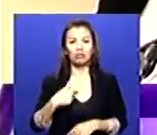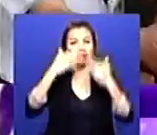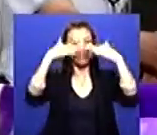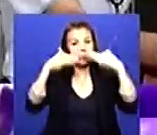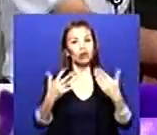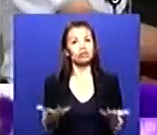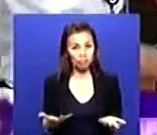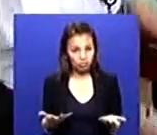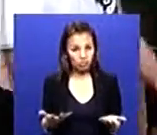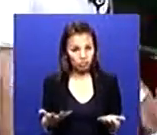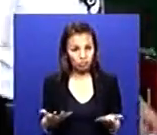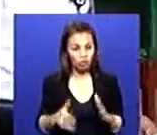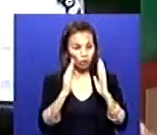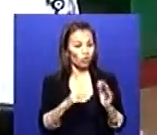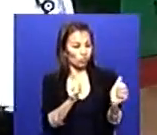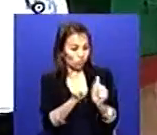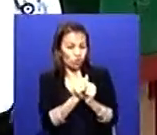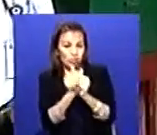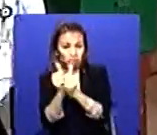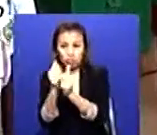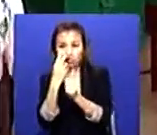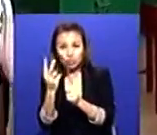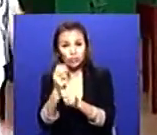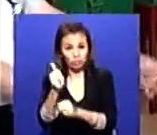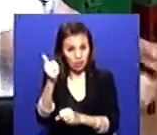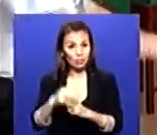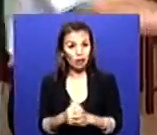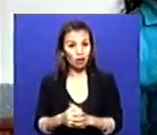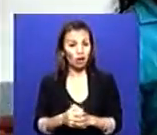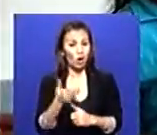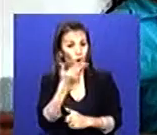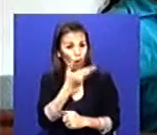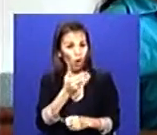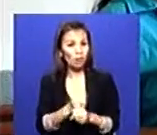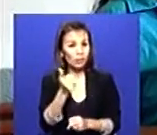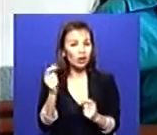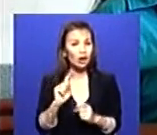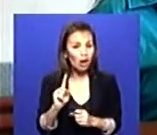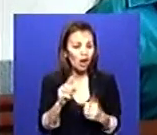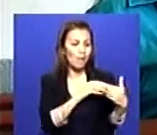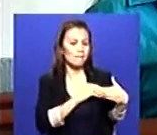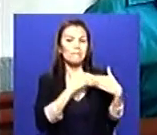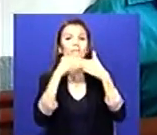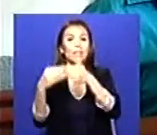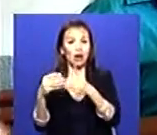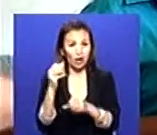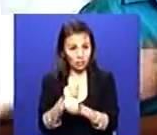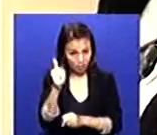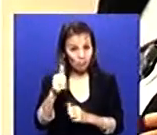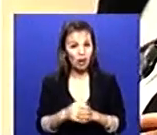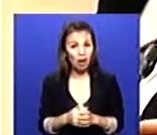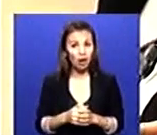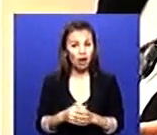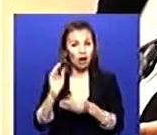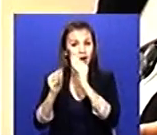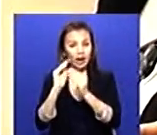อ่ะขอเจ้าหน้าที่สักคนได้ไหมเดี๋ยวนะคือจริงๆมันไม่ต้องขอนะเราก็บอกว่าเดี๋ยวพาไปหาเลขที่มีเลขที่หรืออยากถ้าไม่มีพา